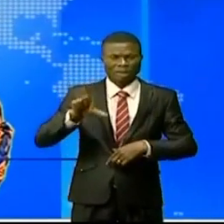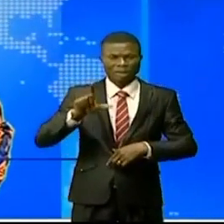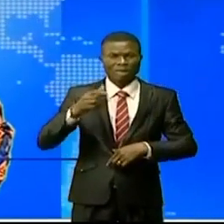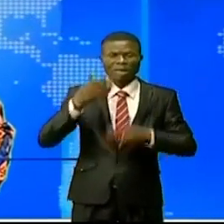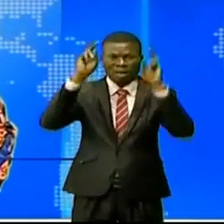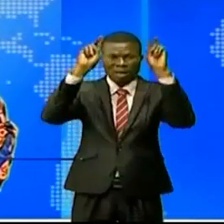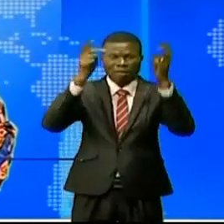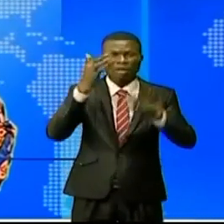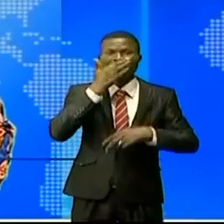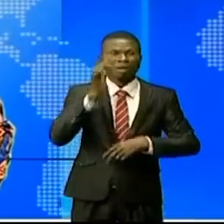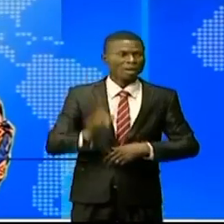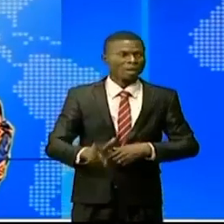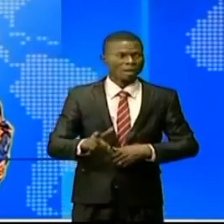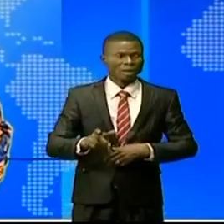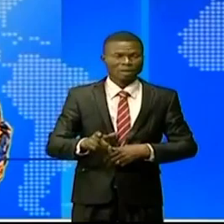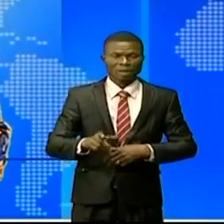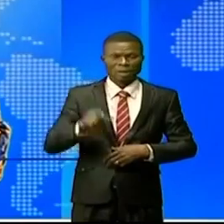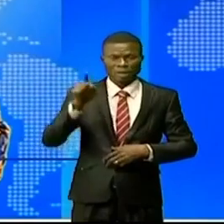Kisangani. Mac